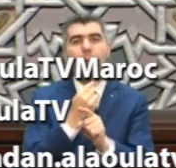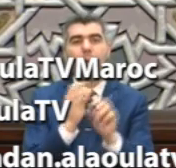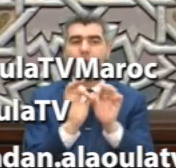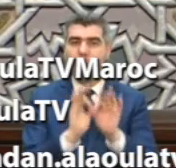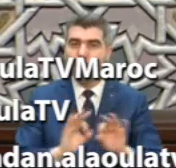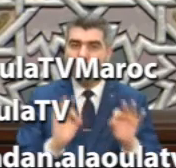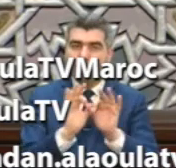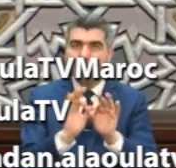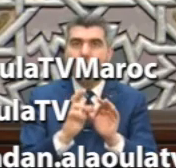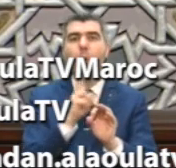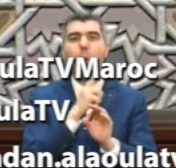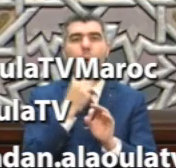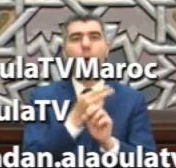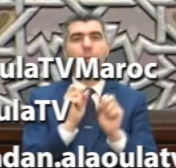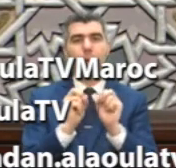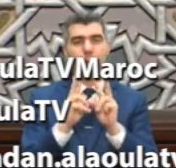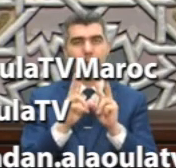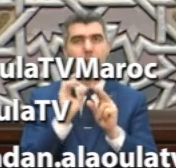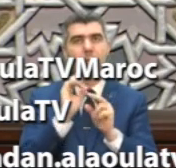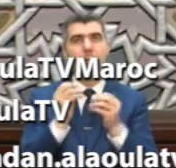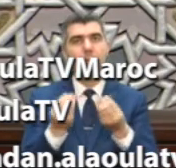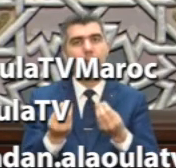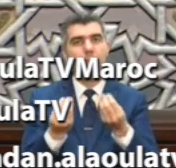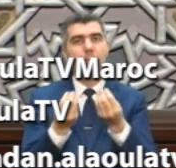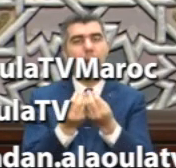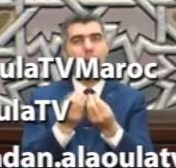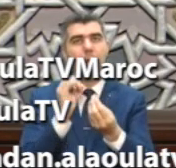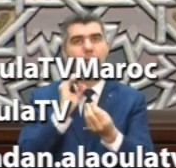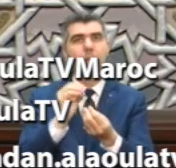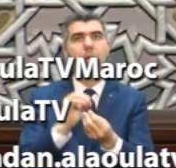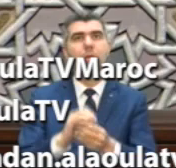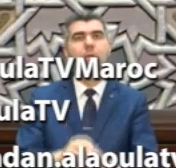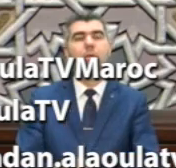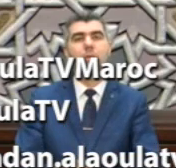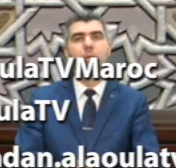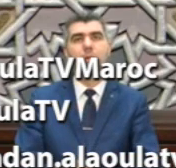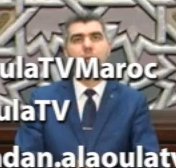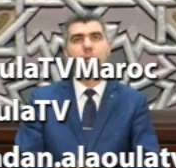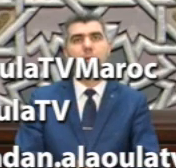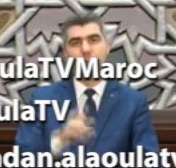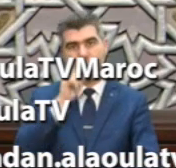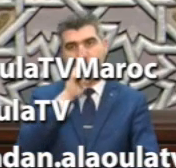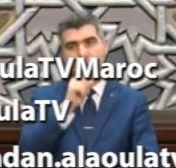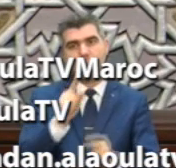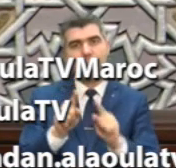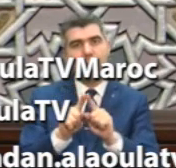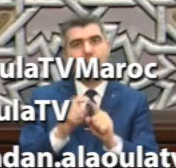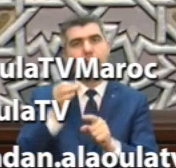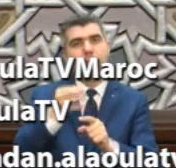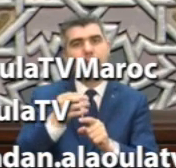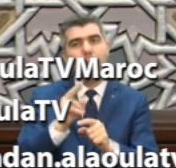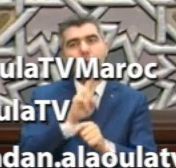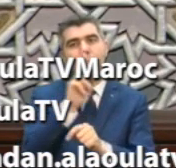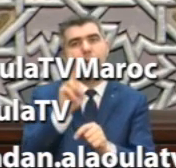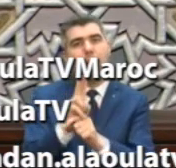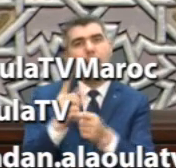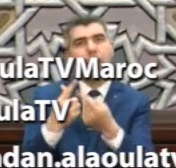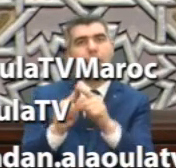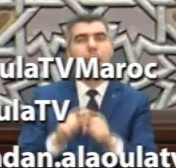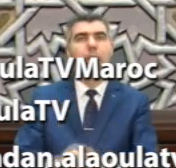بفريقيه و2 للأغلبية على أساس التناوب حول طرح